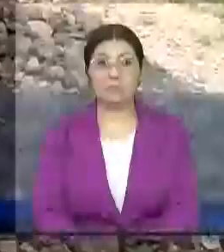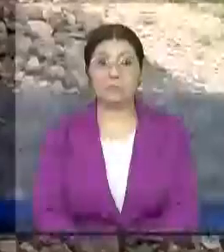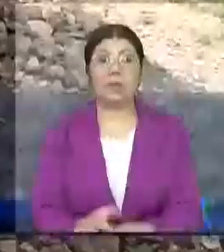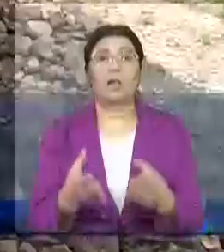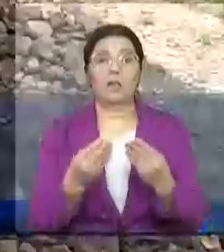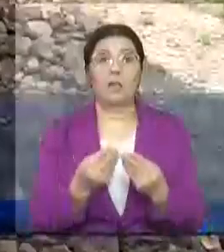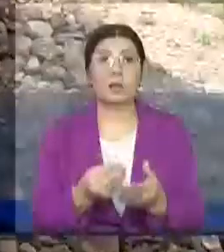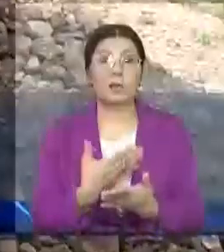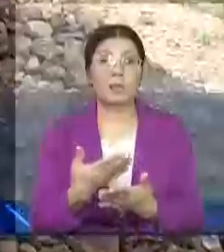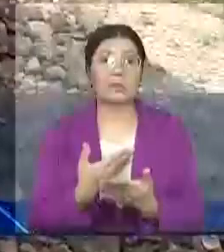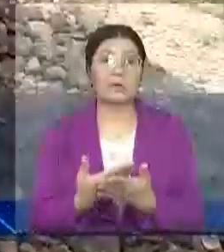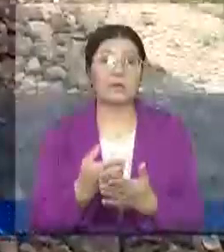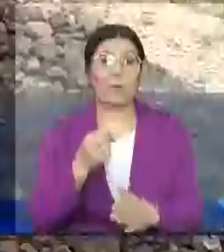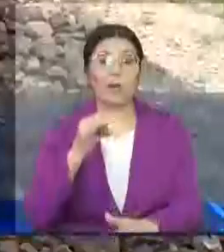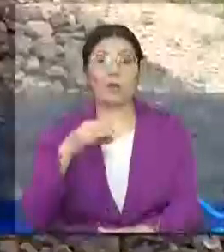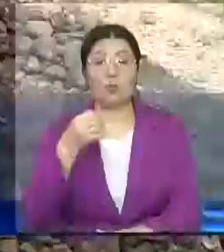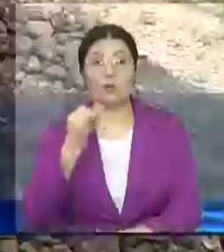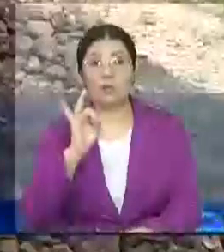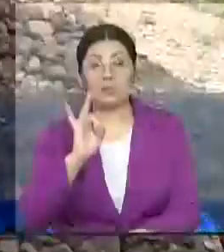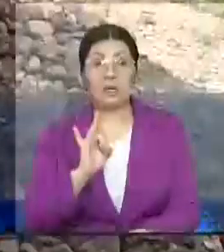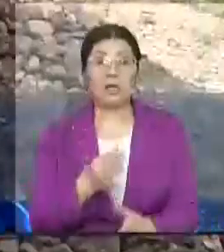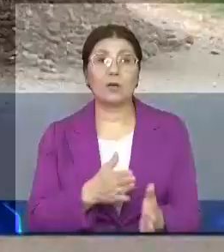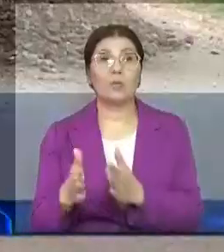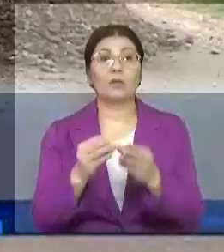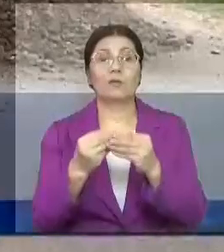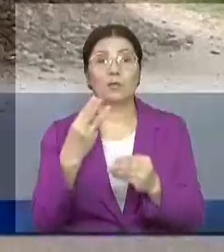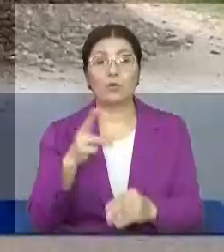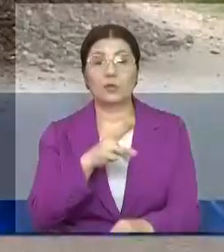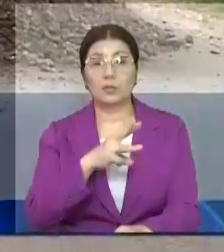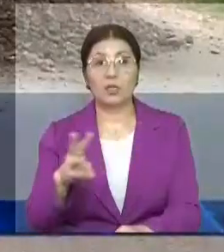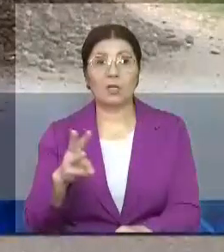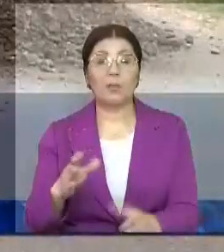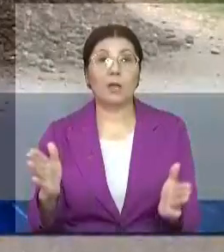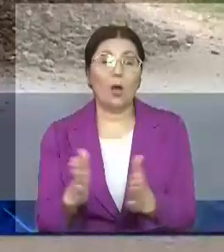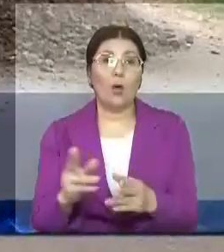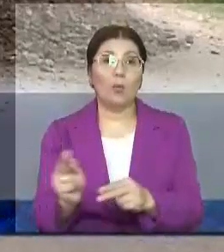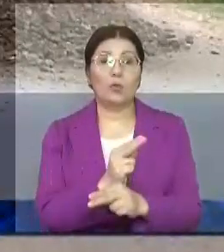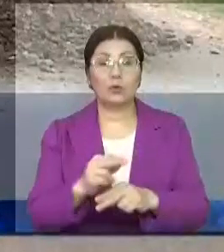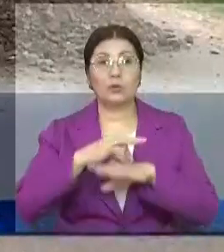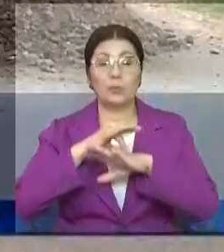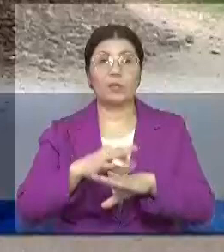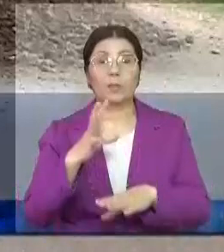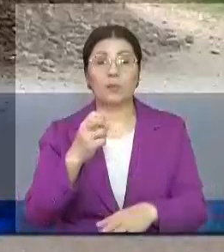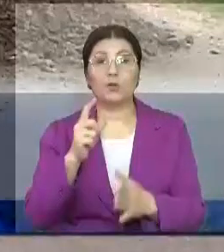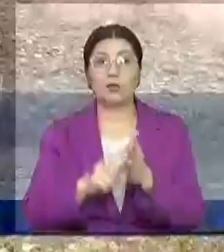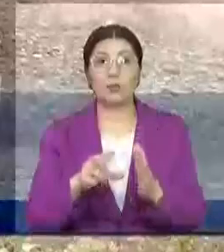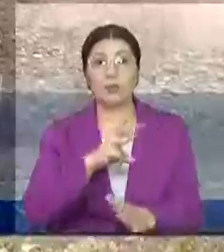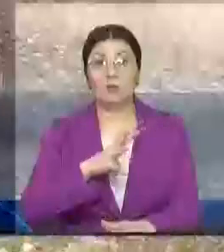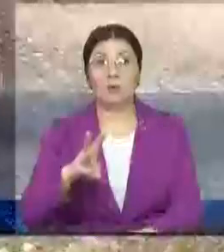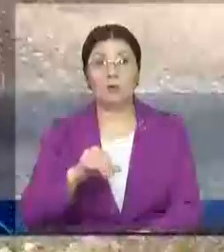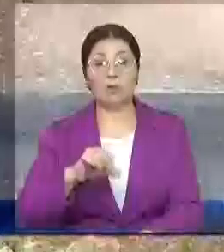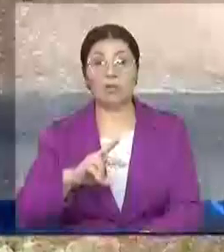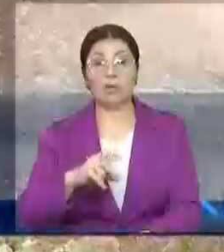Тағы бір айта кетердігі, биыл Байторысай Шевченко тас жолының да 13 шақырымы орташа жөндеуден өтеді. Жоба құны 570 миллионды құрап